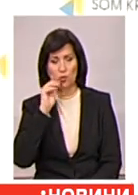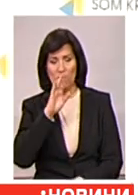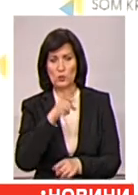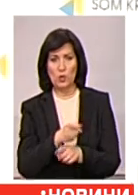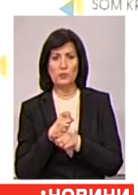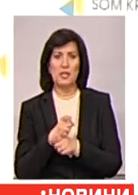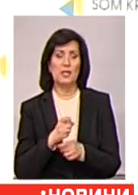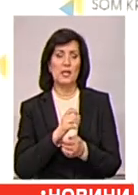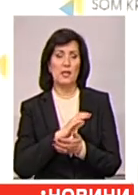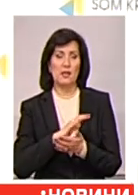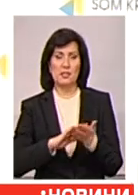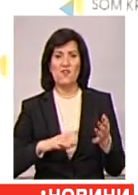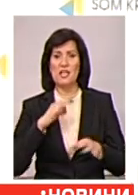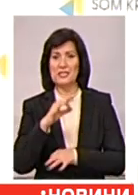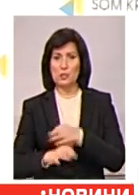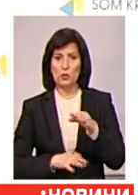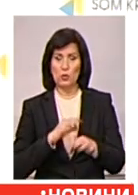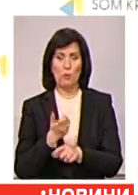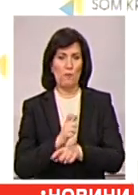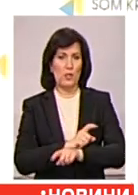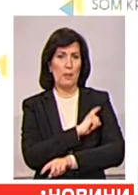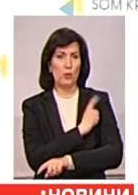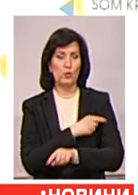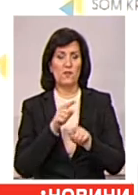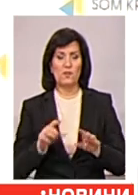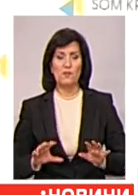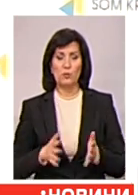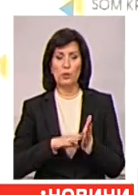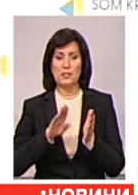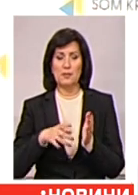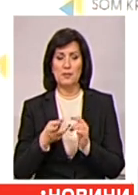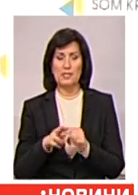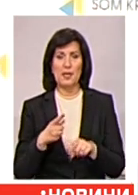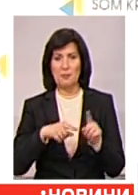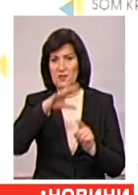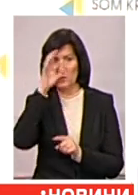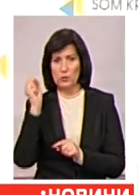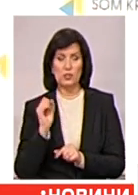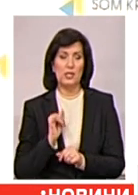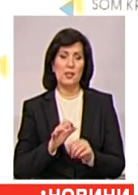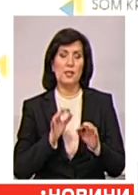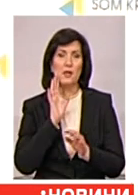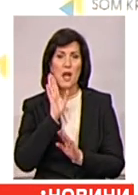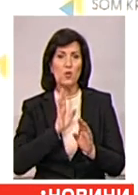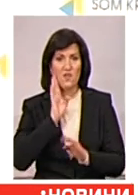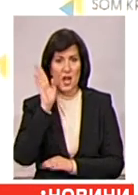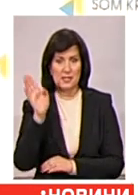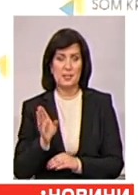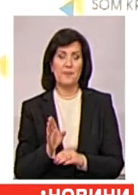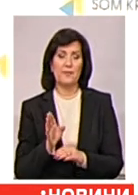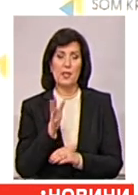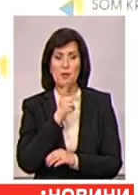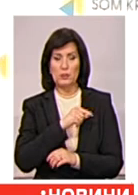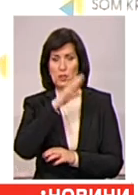обстріли тривали цілодобово. Найпотужніші з них відбулися після опівночі та рано вранці. Під